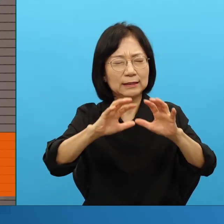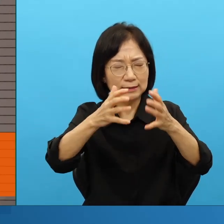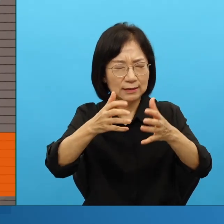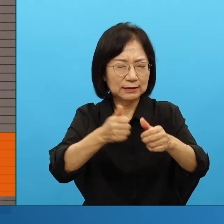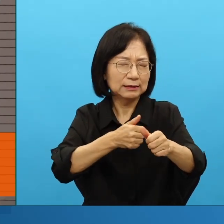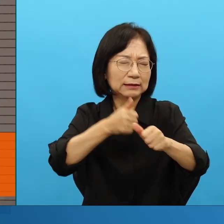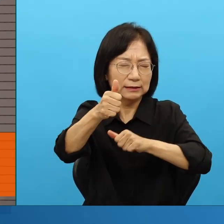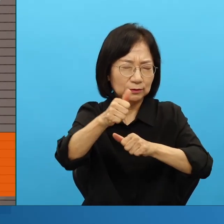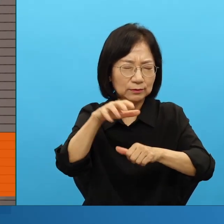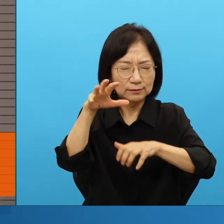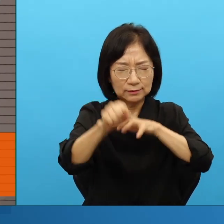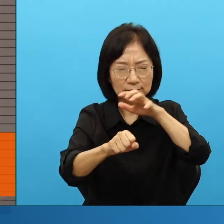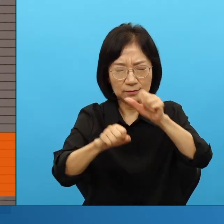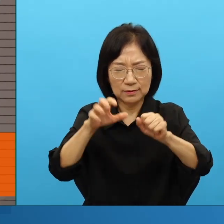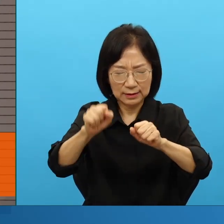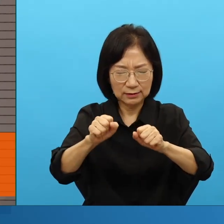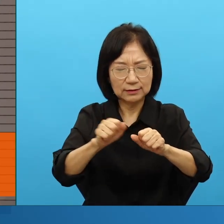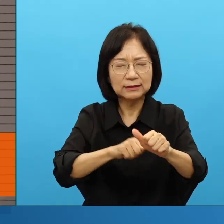주옵소서.